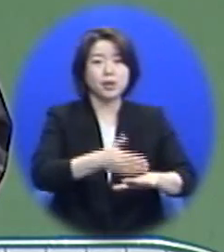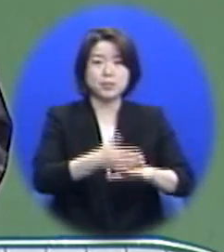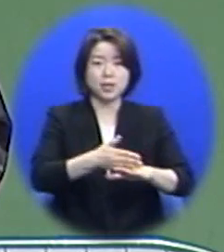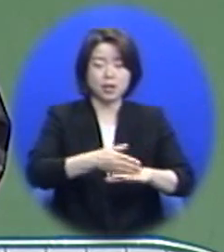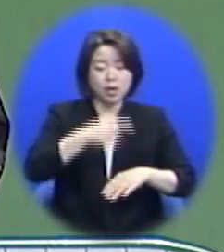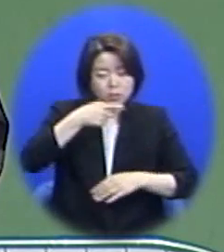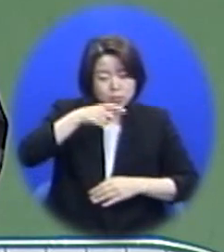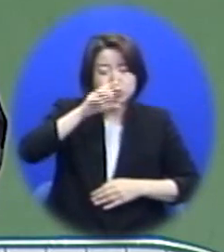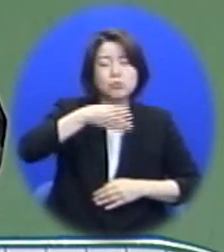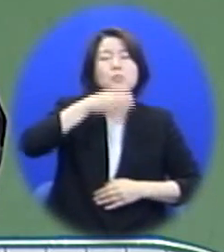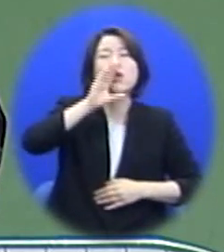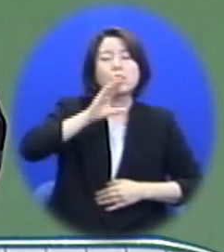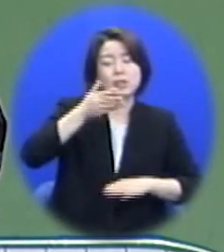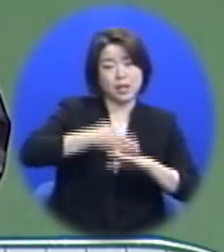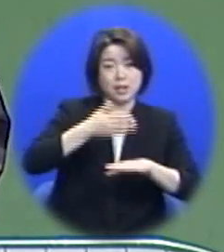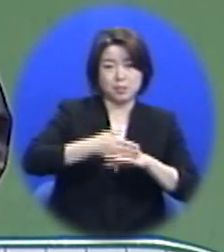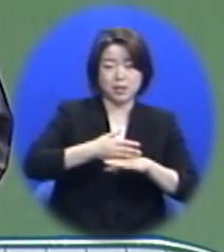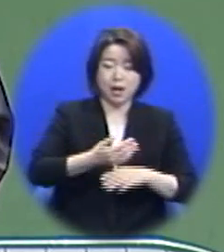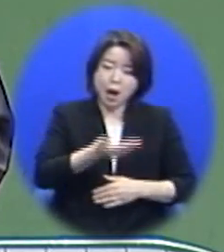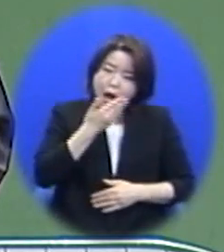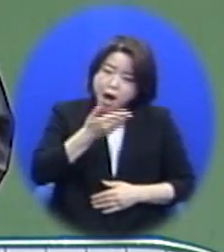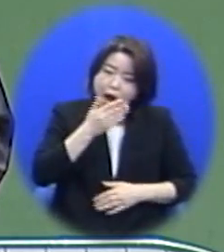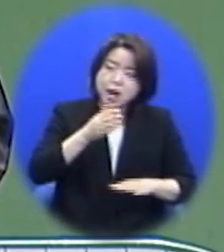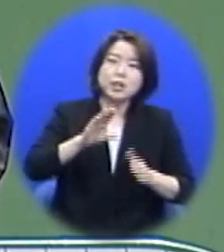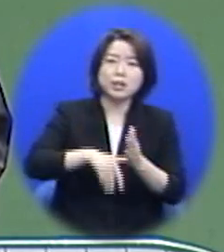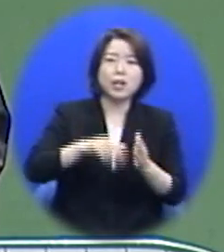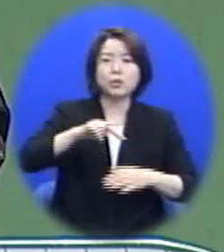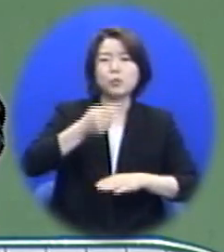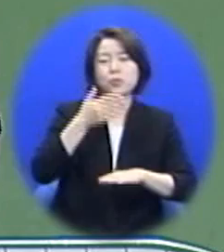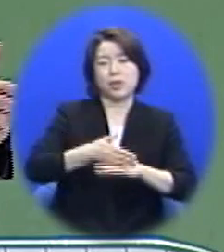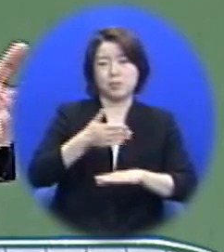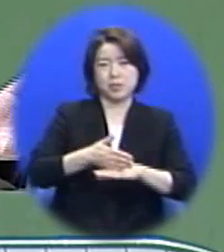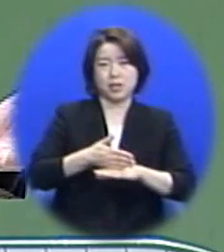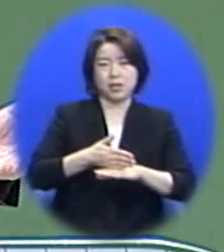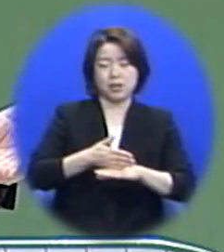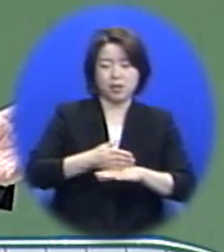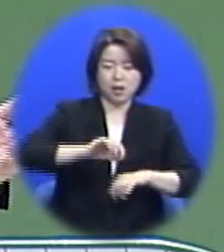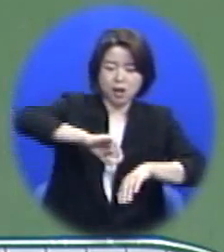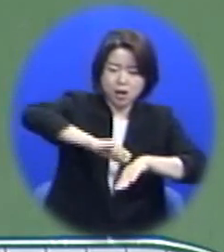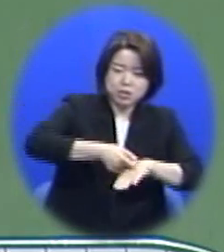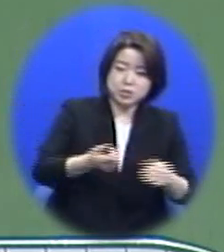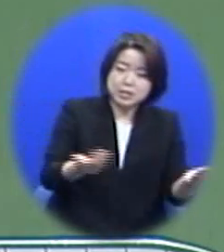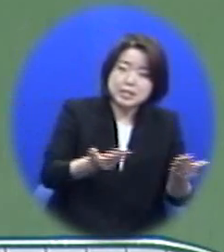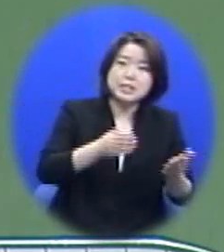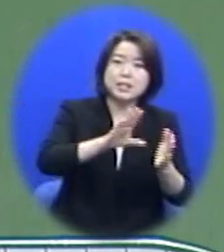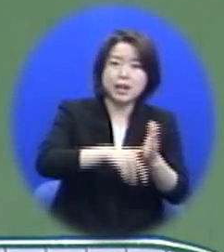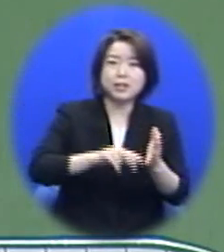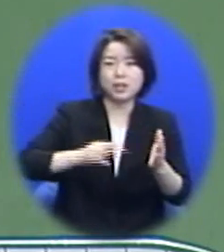마시면서 감사하며 음식을 먹을 때도 감사했으며 강제노역을 할 때도 감사